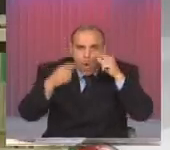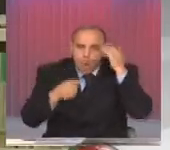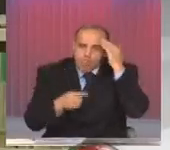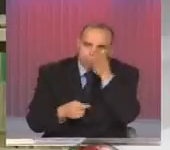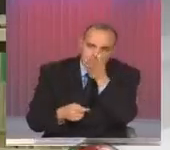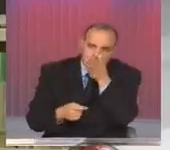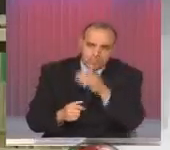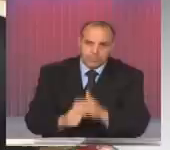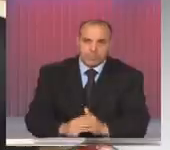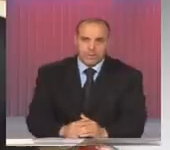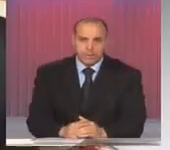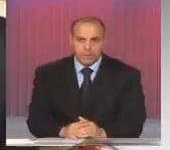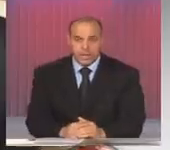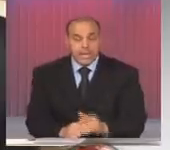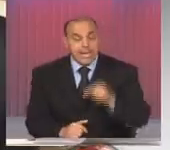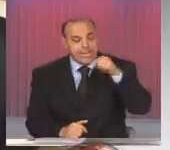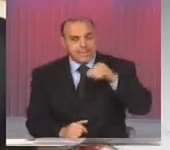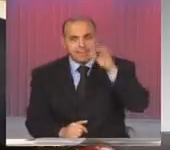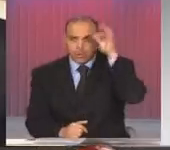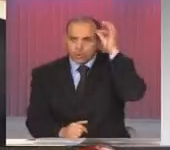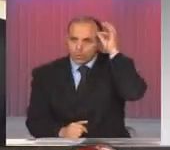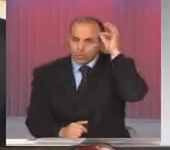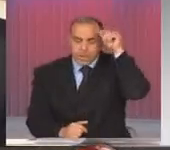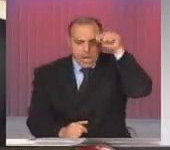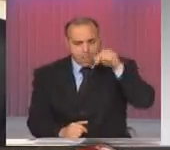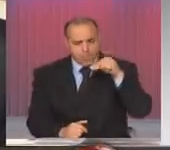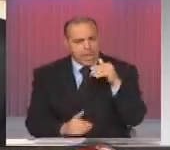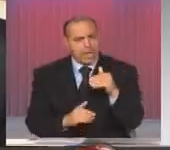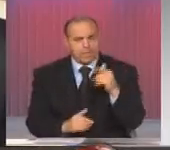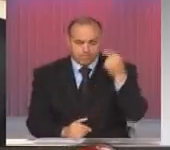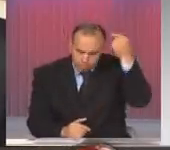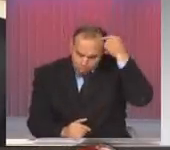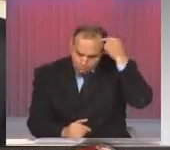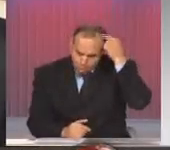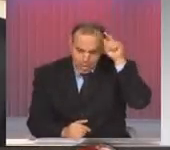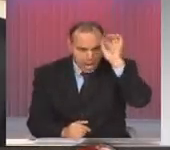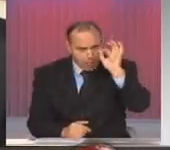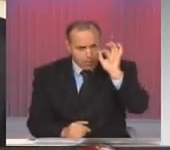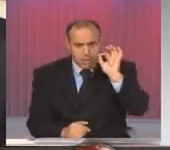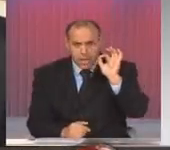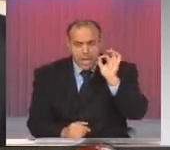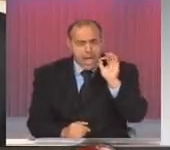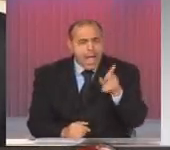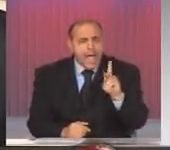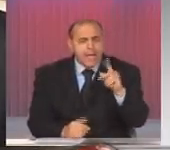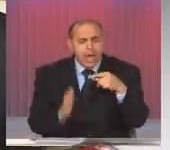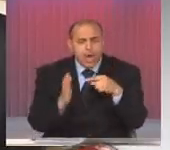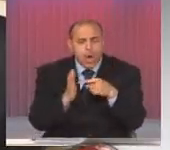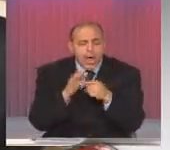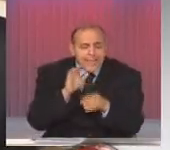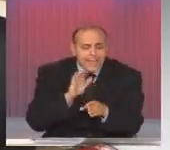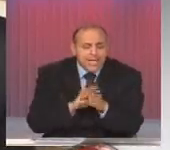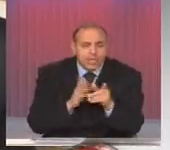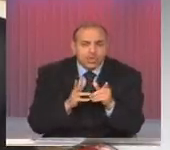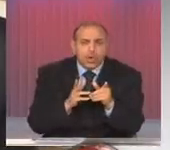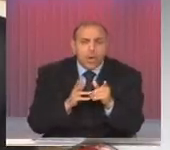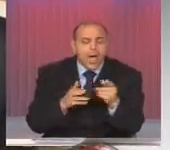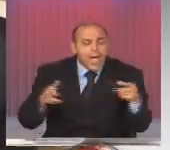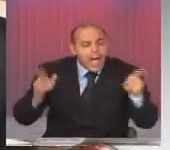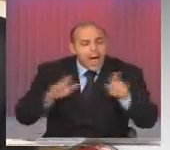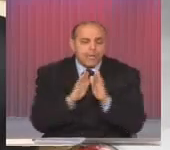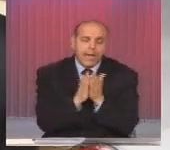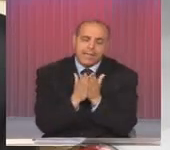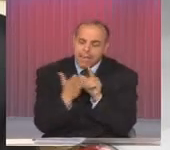الصديق. لازم التونسي يعتقد اللي هي يمكن أكبر نقطة انطلاق هي العودة إلى